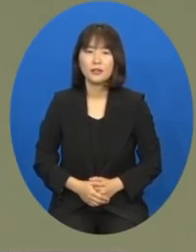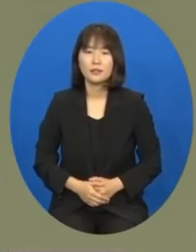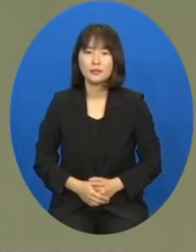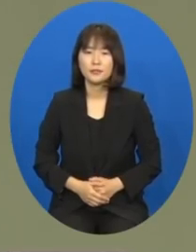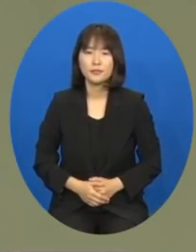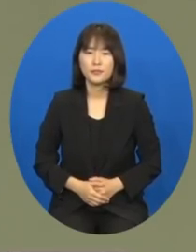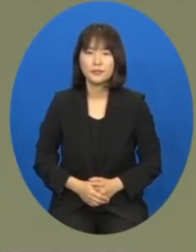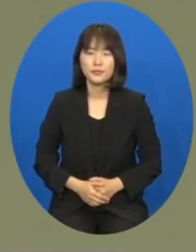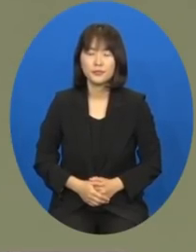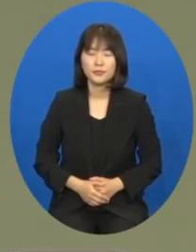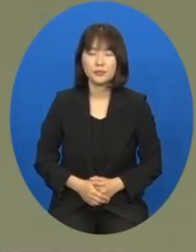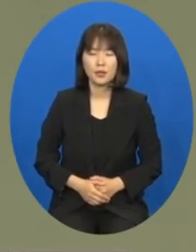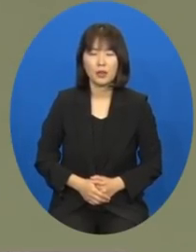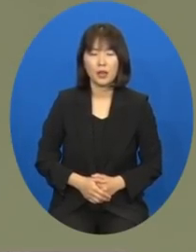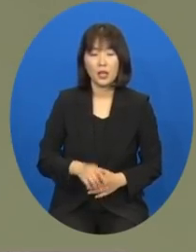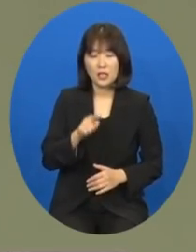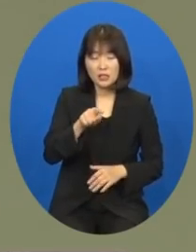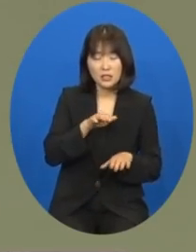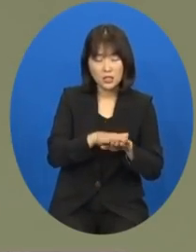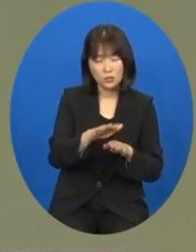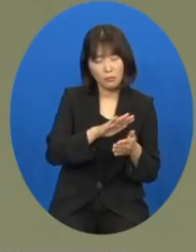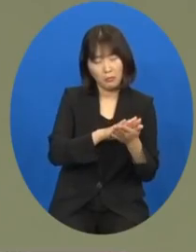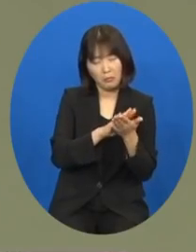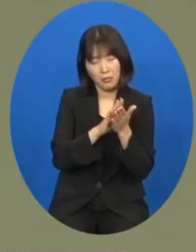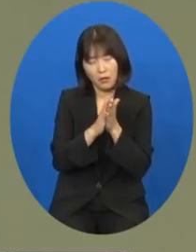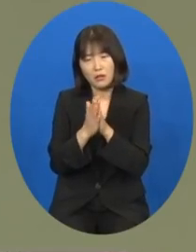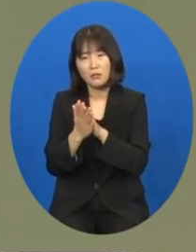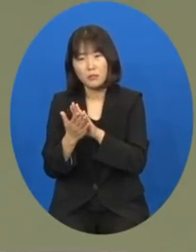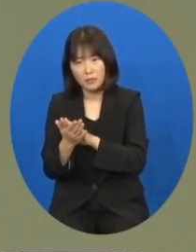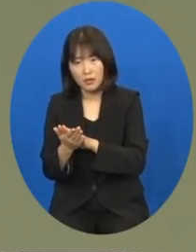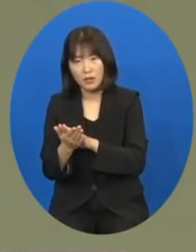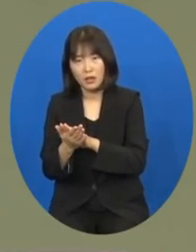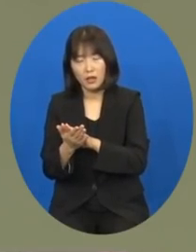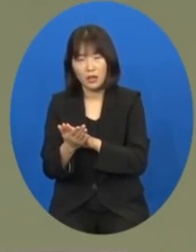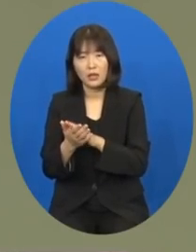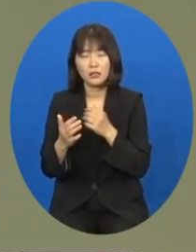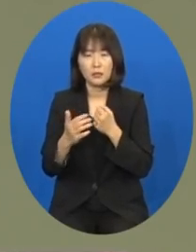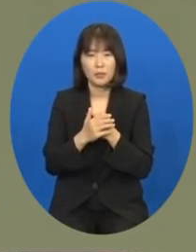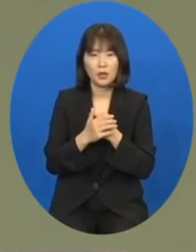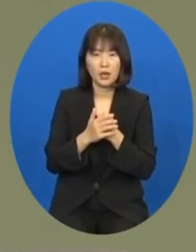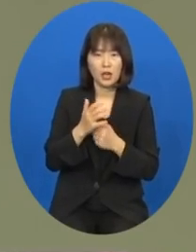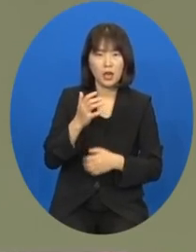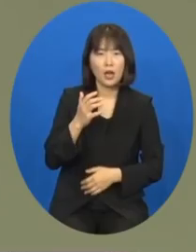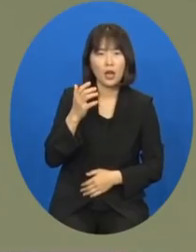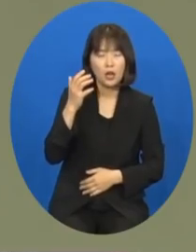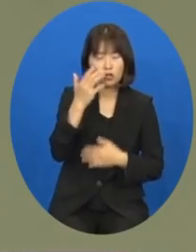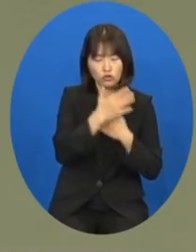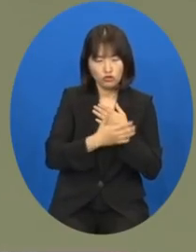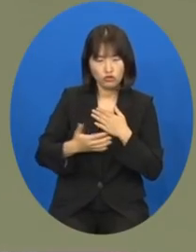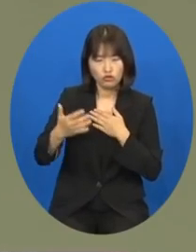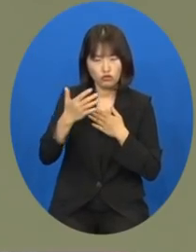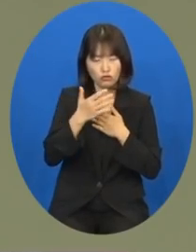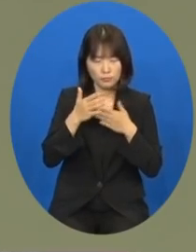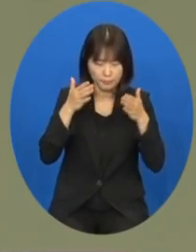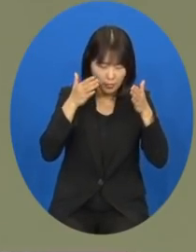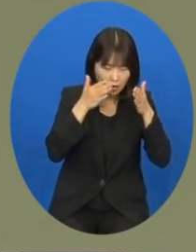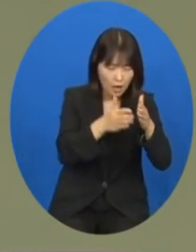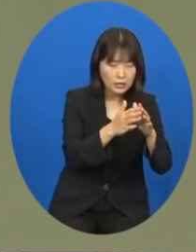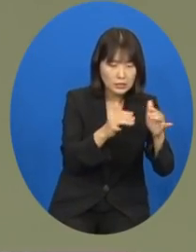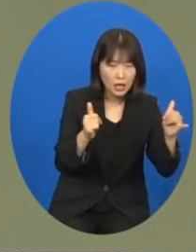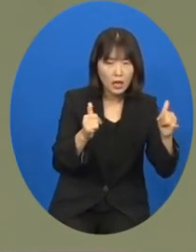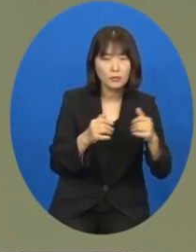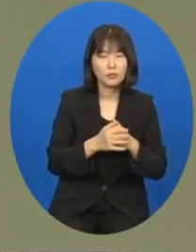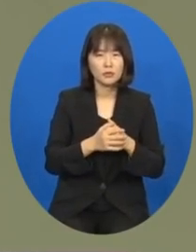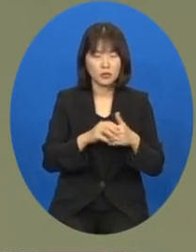그렇게 변질되어 가는 거죠 그래서 영이 아니라 6의 사로잡힌 자 의 특징은 욤 점차점차 겉과